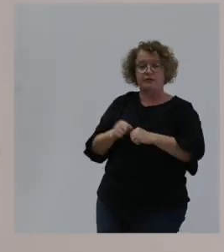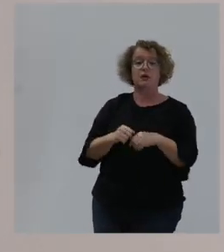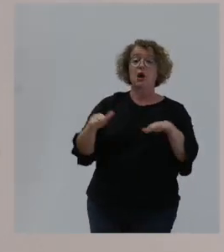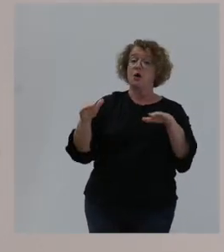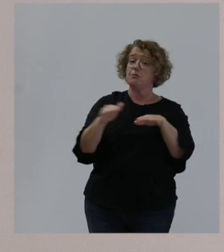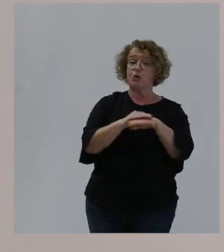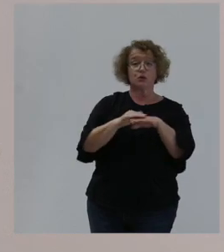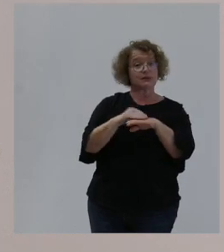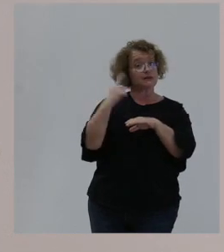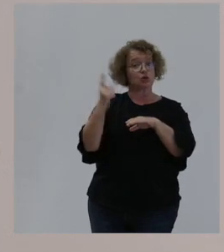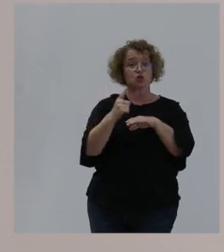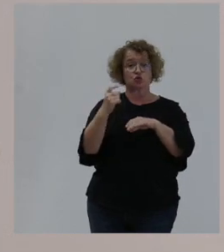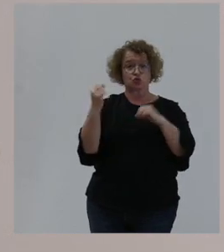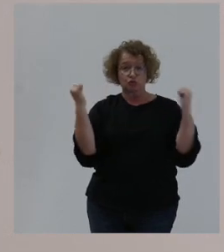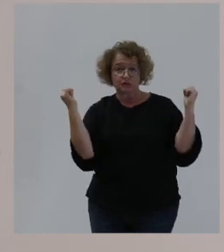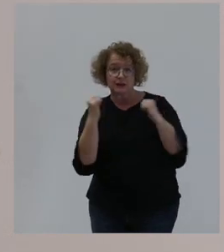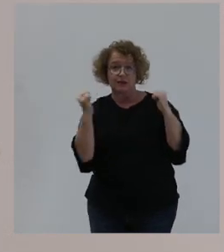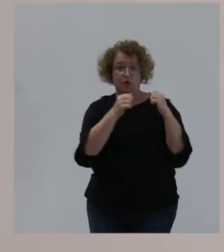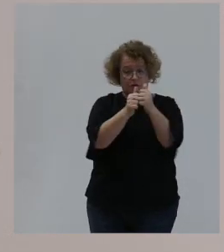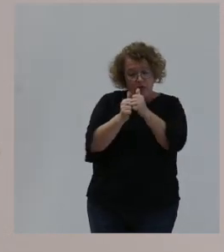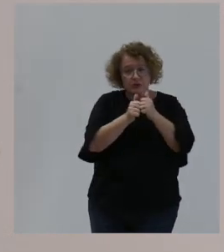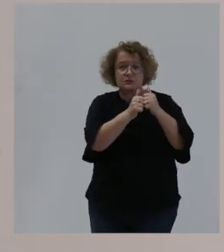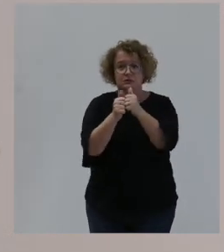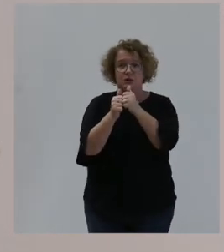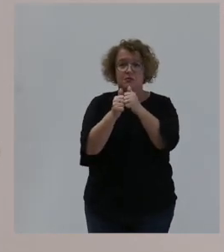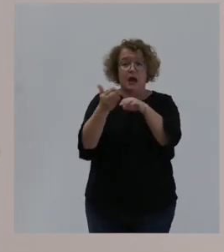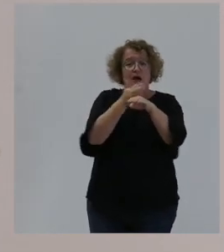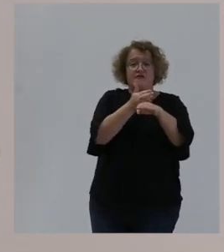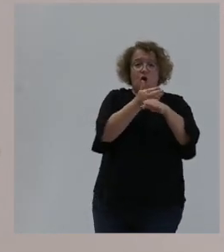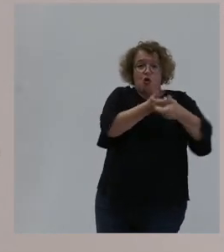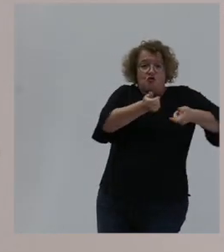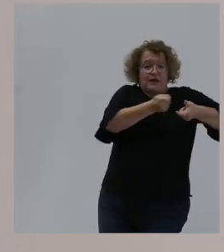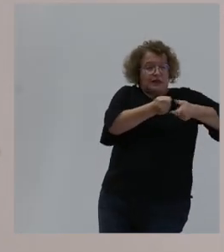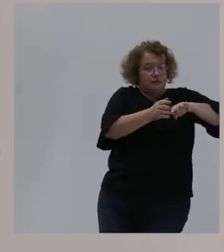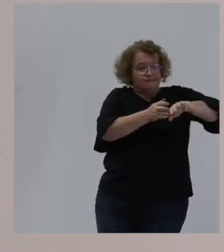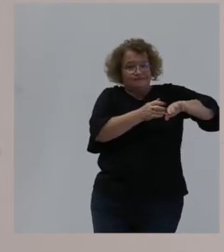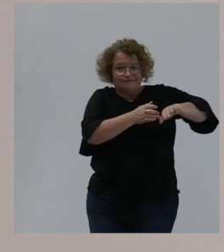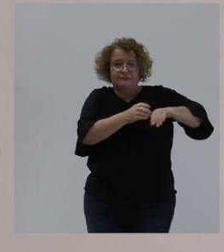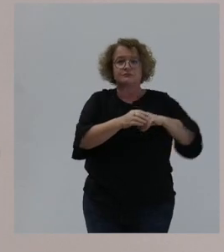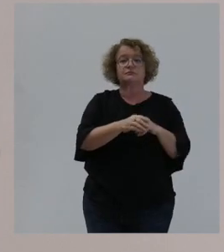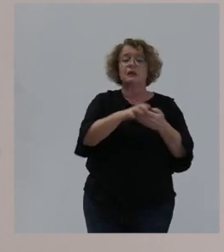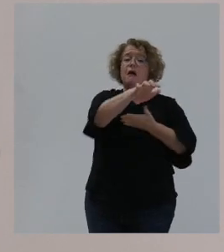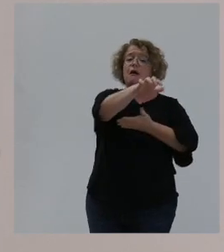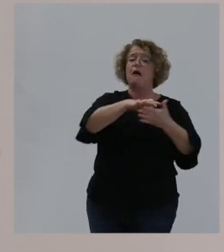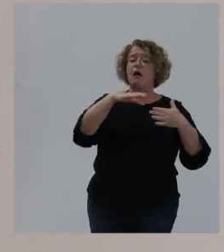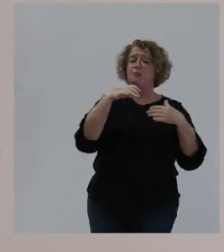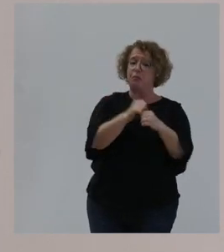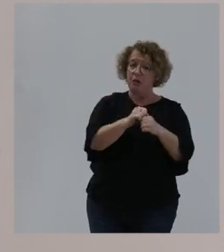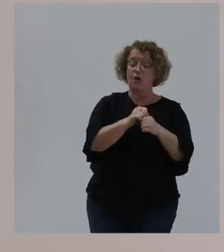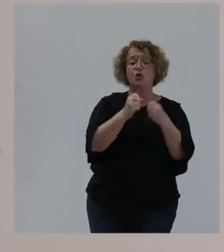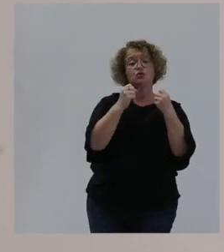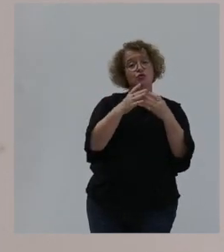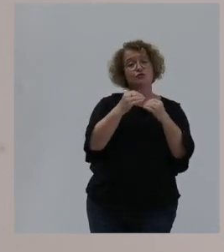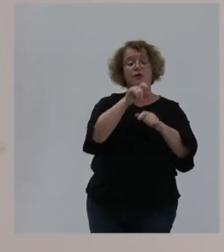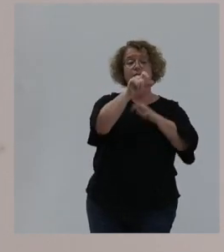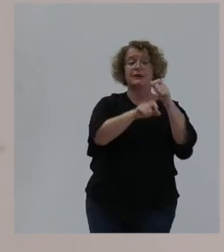de la transparence dans une gouvernance qui en manquait cruellement. Le rapport HCERS, que d'aucuns citent à notre détriment en